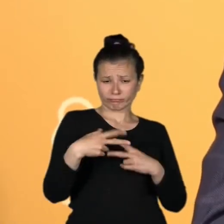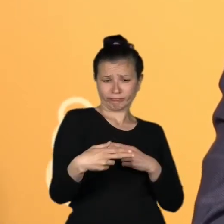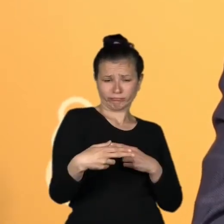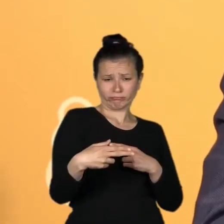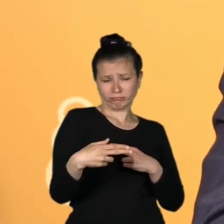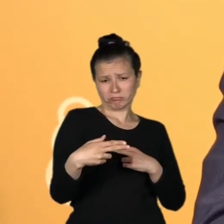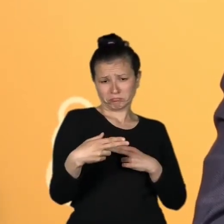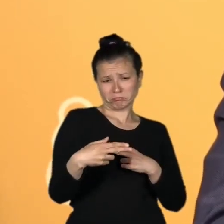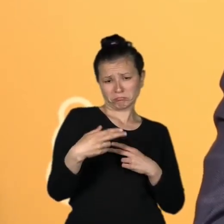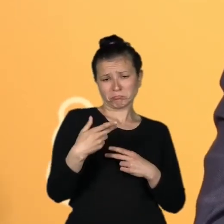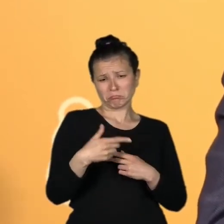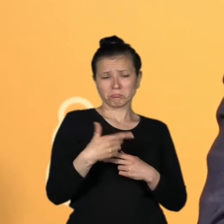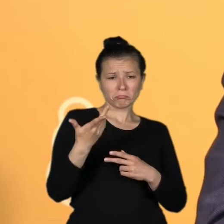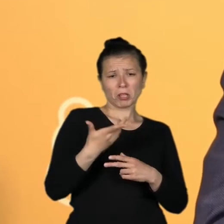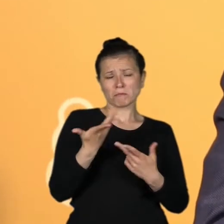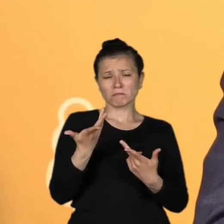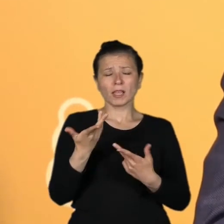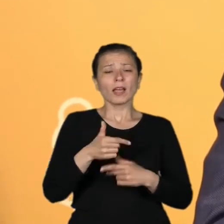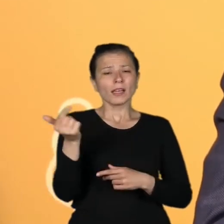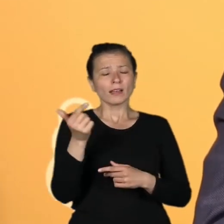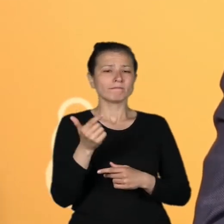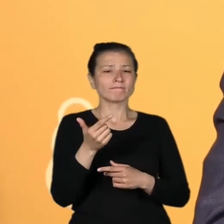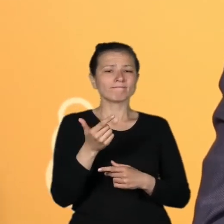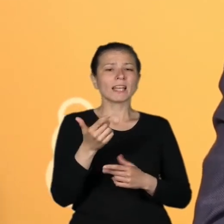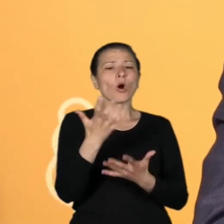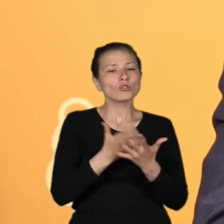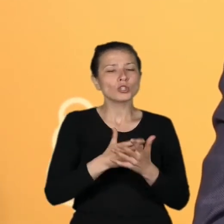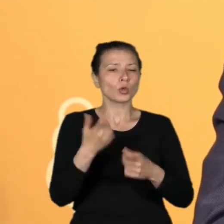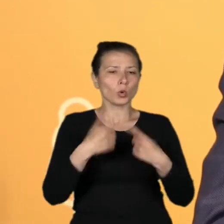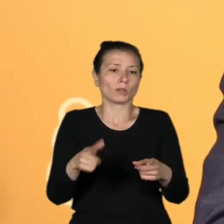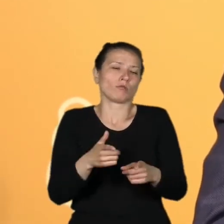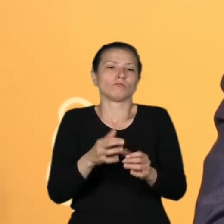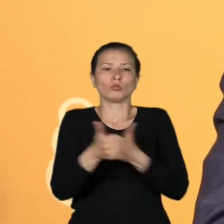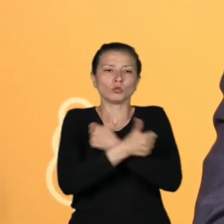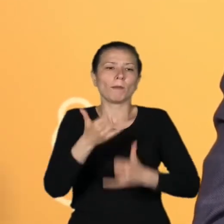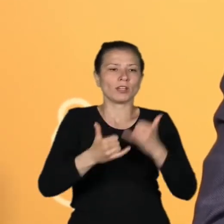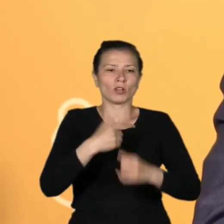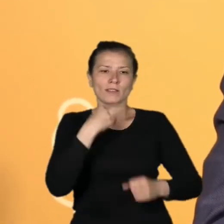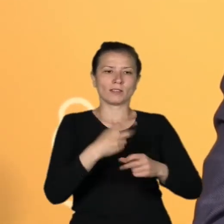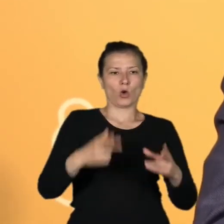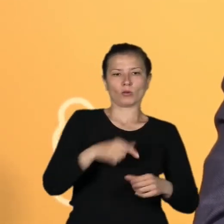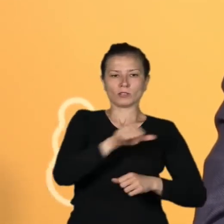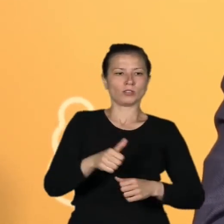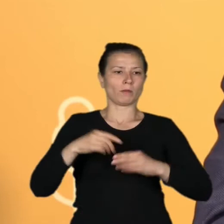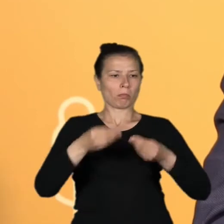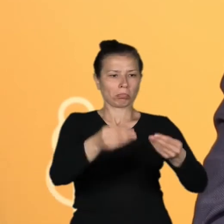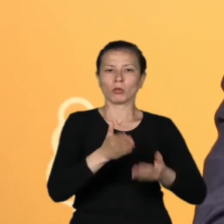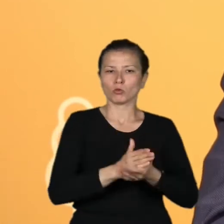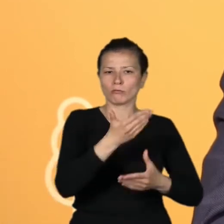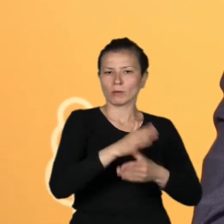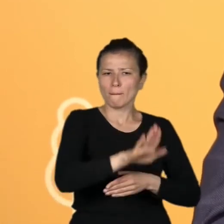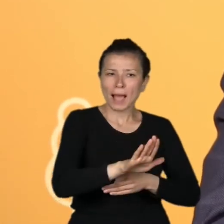na budowę w tydzień by było tym jakby szczytem marzeń, ale to nie znaczy, że potem nie zaczęłyby się kłopoty i